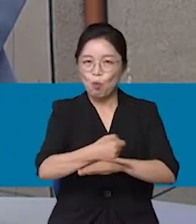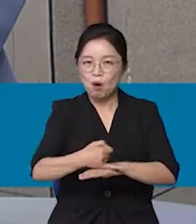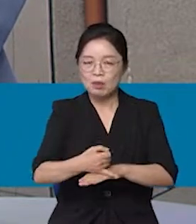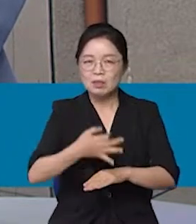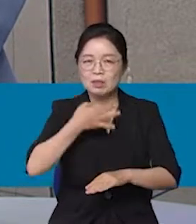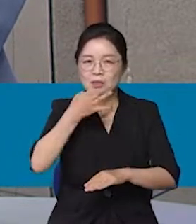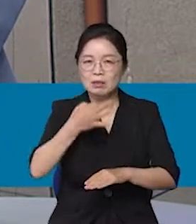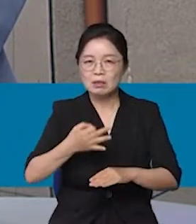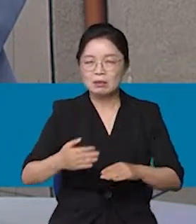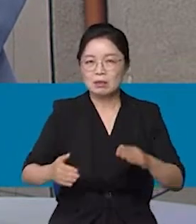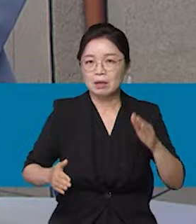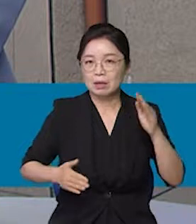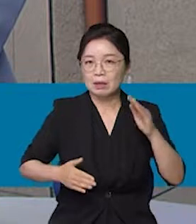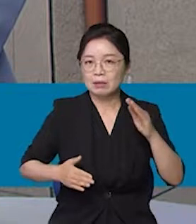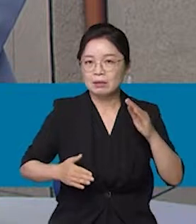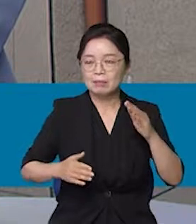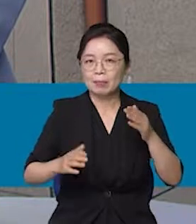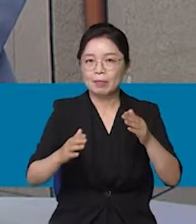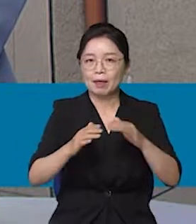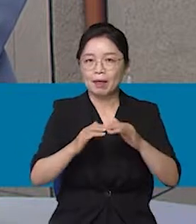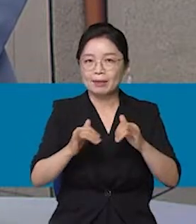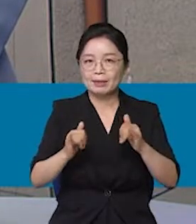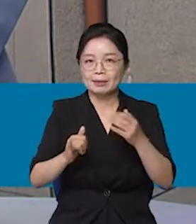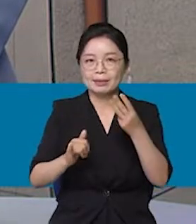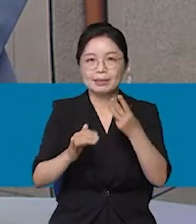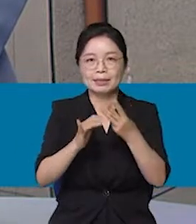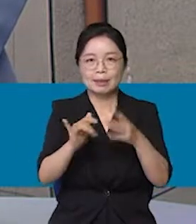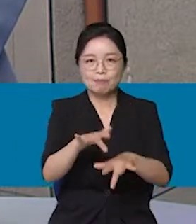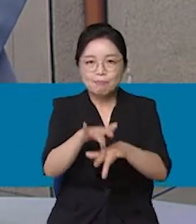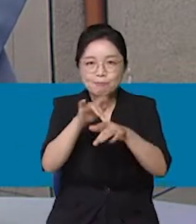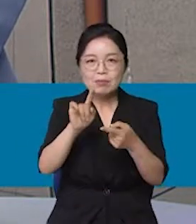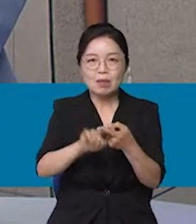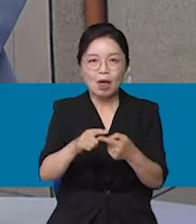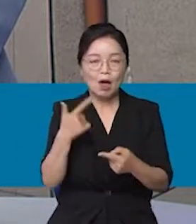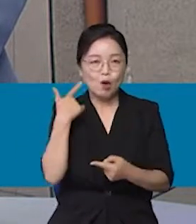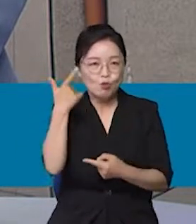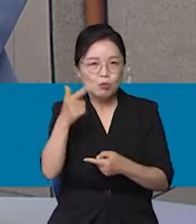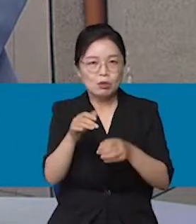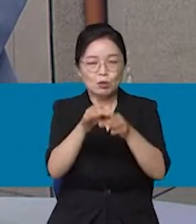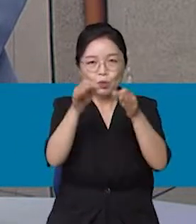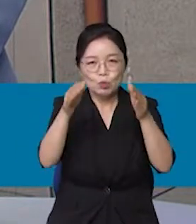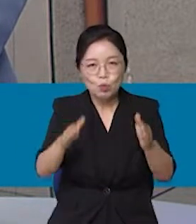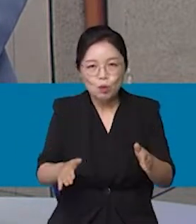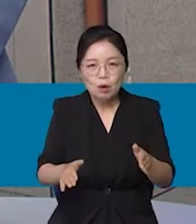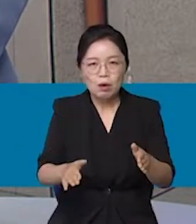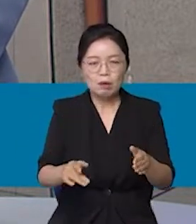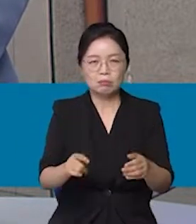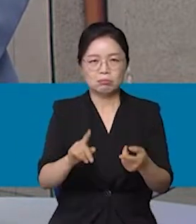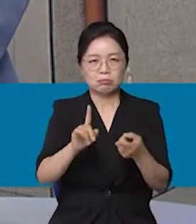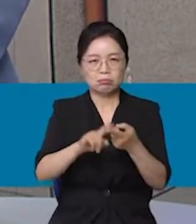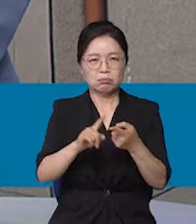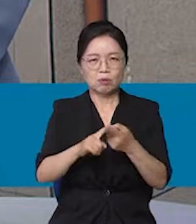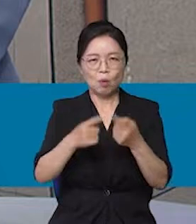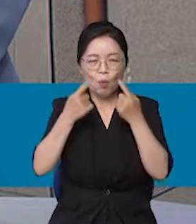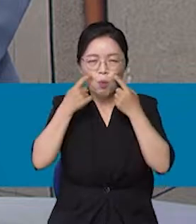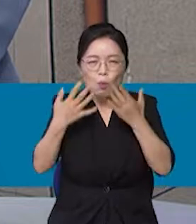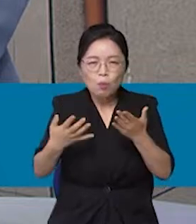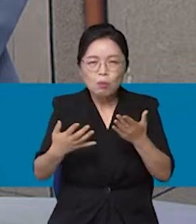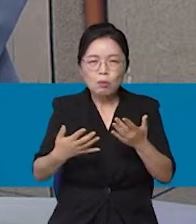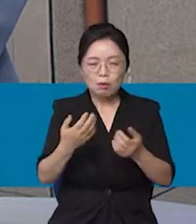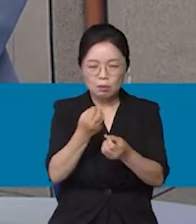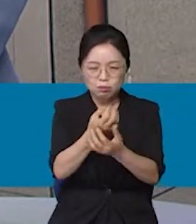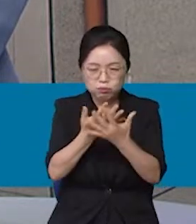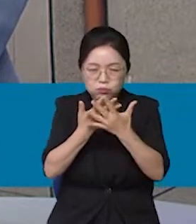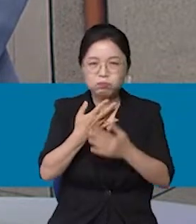10살 초등학생 등 일가족 3명이 실종돼 경찰이 수사에 나선 지 엿새째가 됐지만 아직까지 이렇다 할 단서조차 찾지 못하고